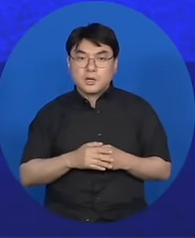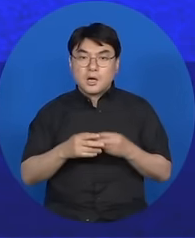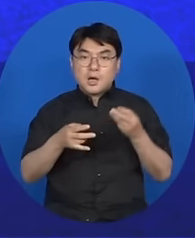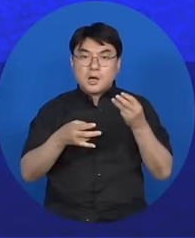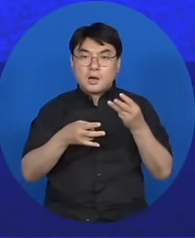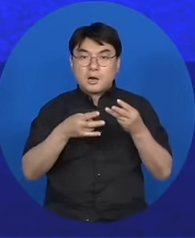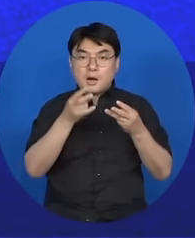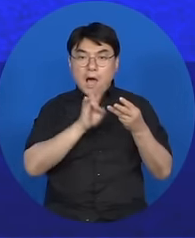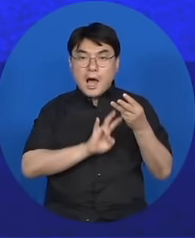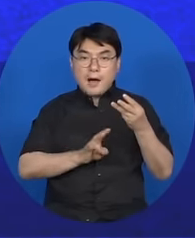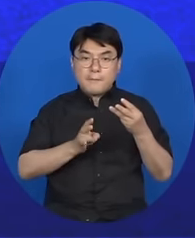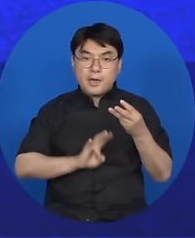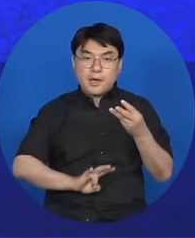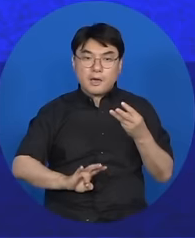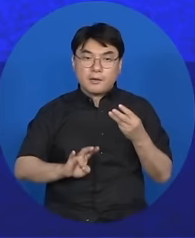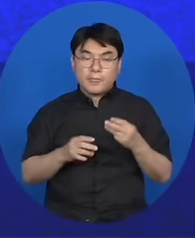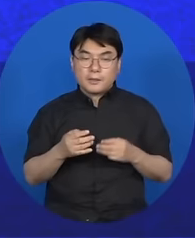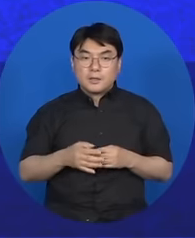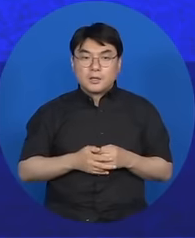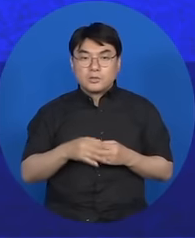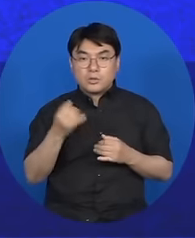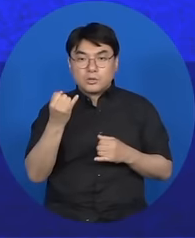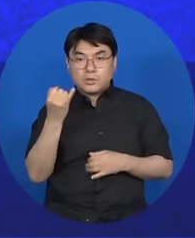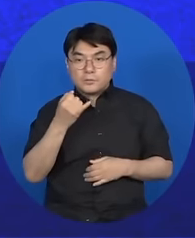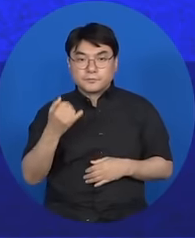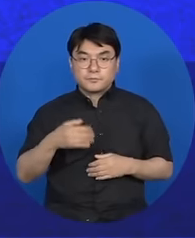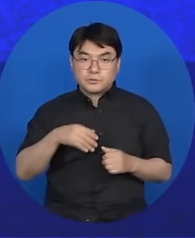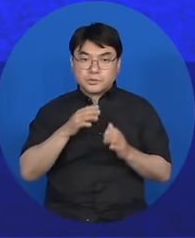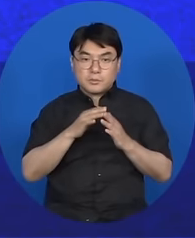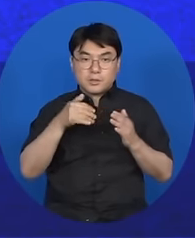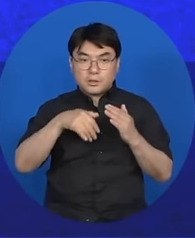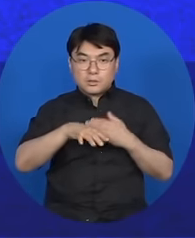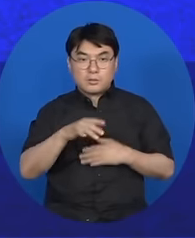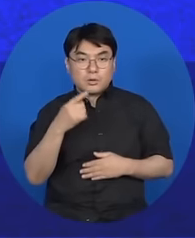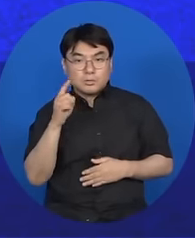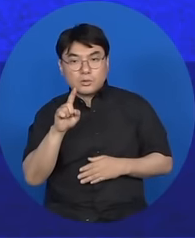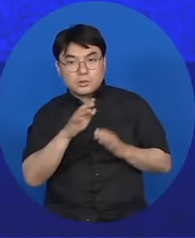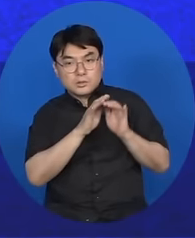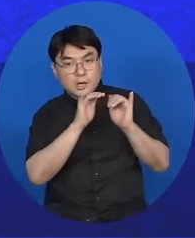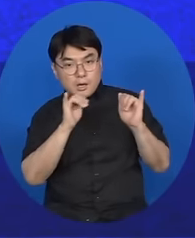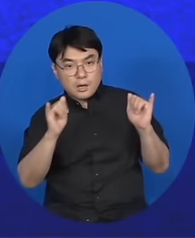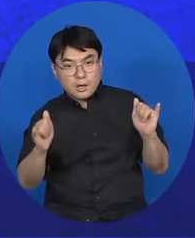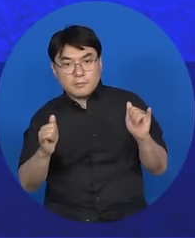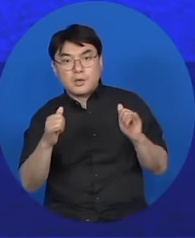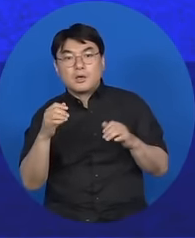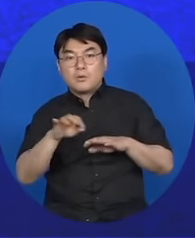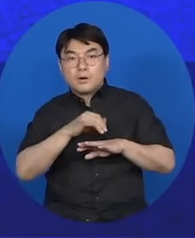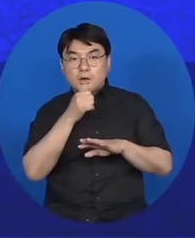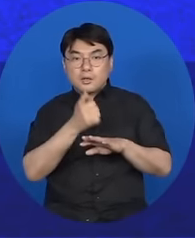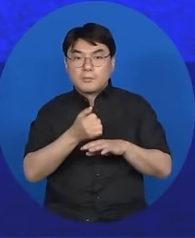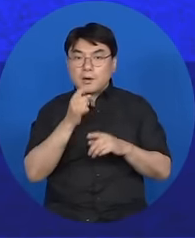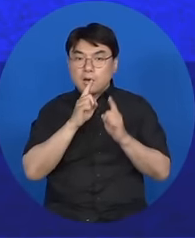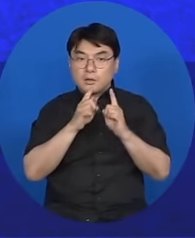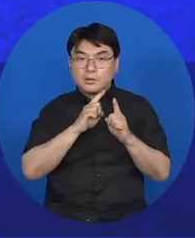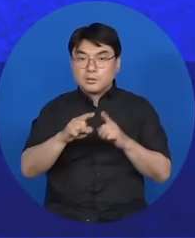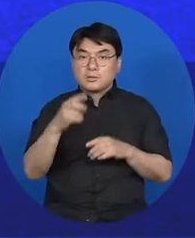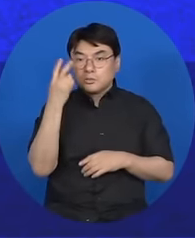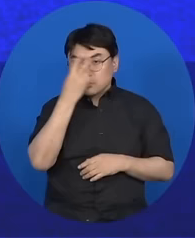집에 들어가서 유숙하더니 어떤 사람이 여리고 왕에게 말하여 이르되 보소서 이 밤에 이스라엘 자손 중에 몇 사람이 이 땅을 정탐하러